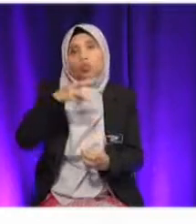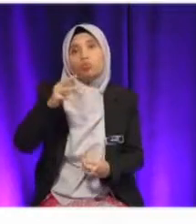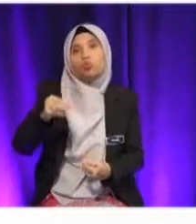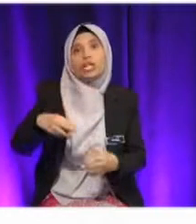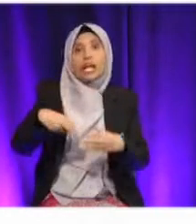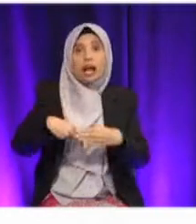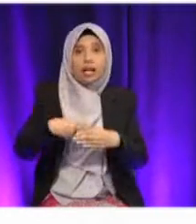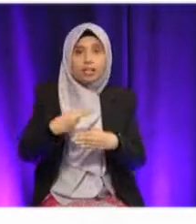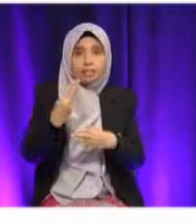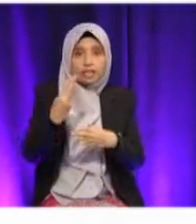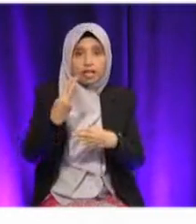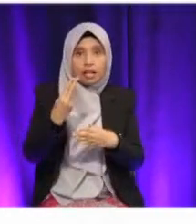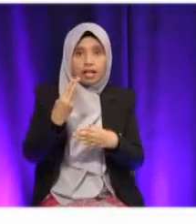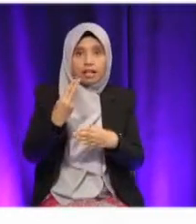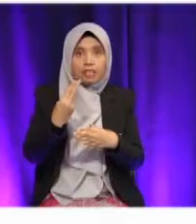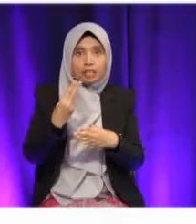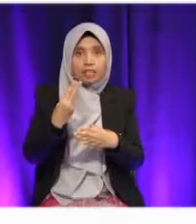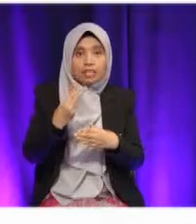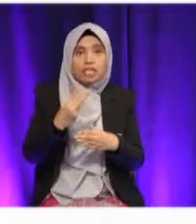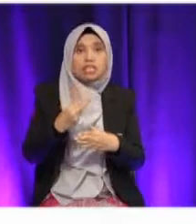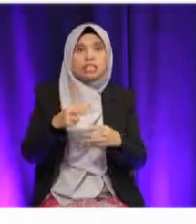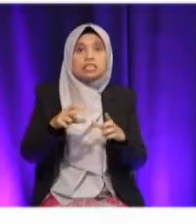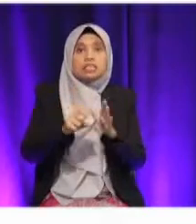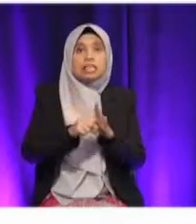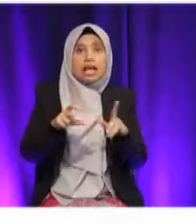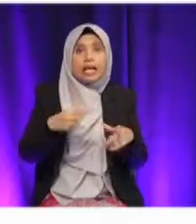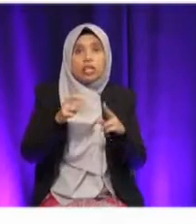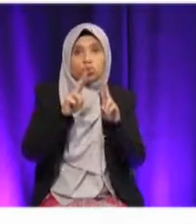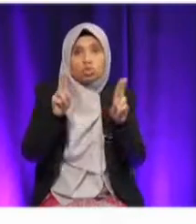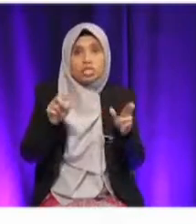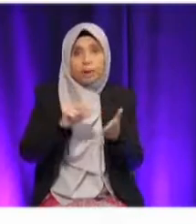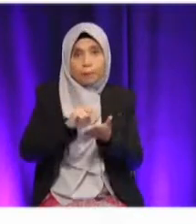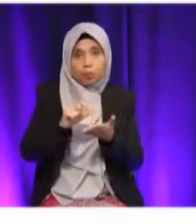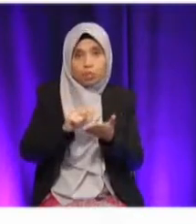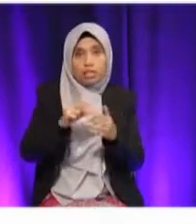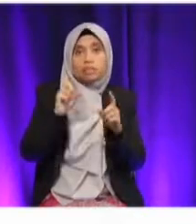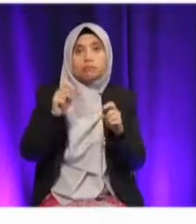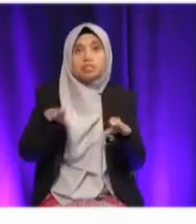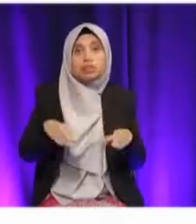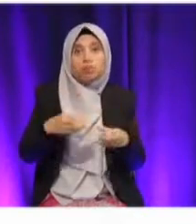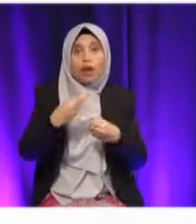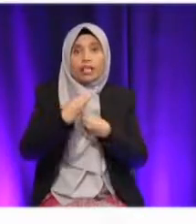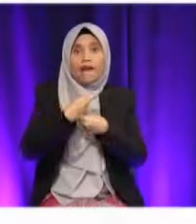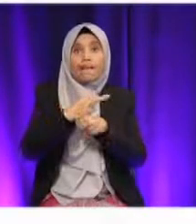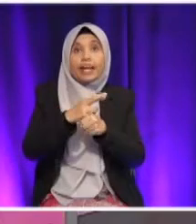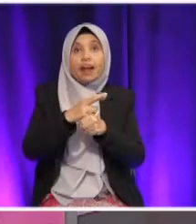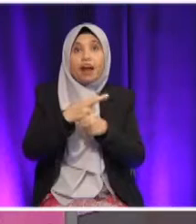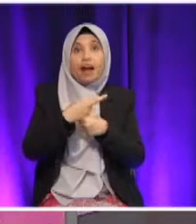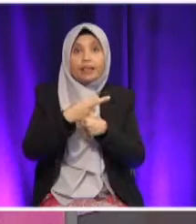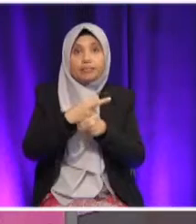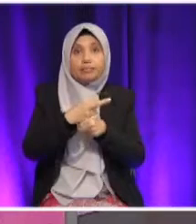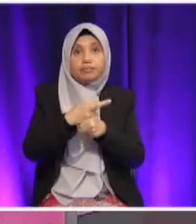hasilkan Oke selanjutnya diuji Ambo tulis murid Kenyah asyik rekaan Anne jika yang ini Ini adalah